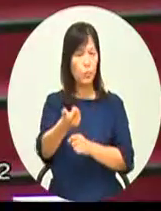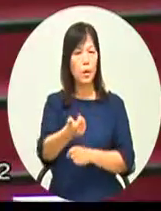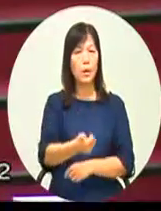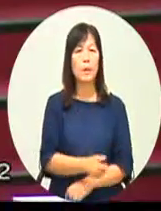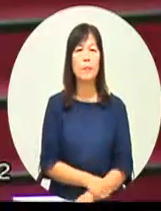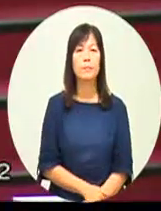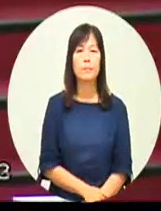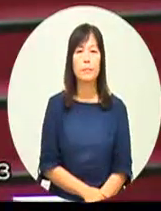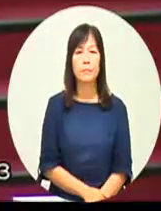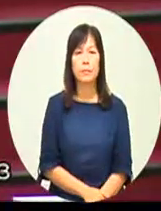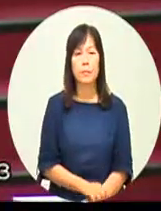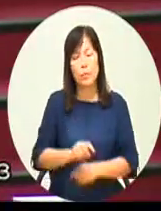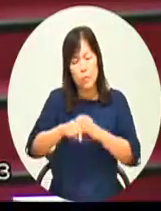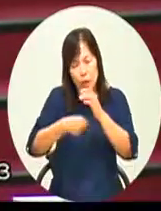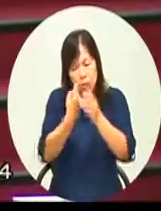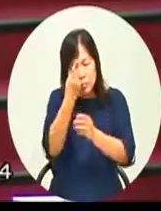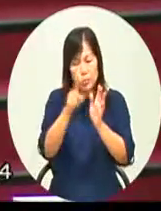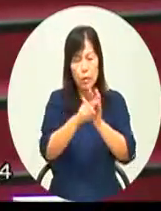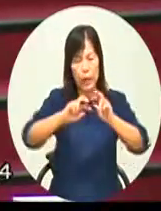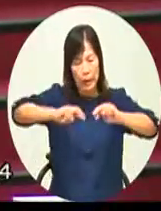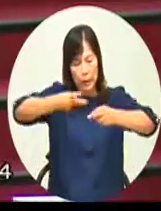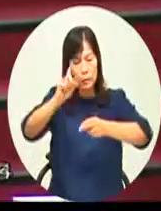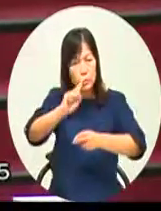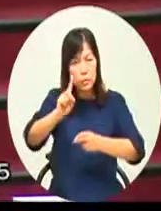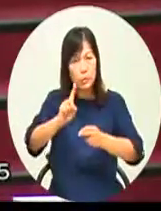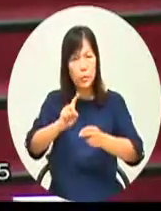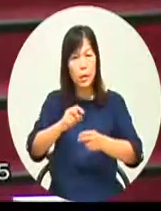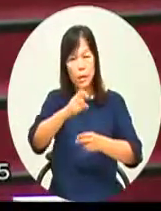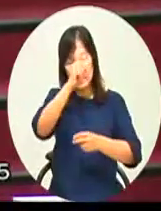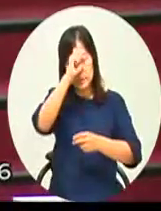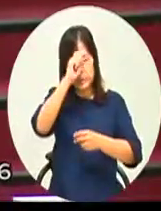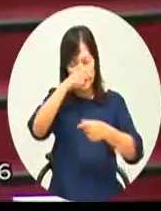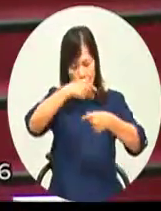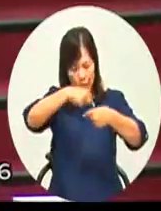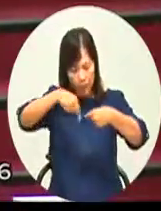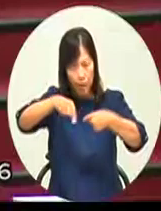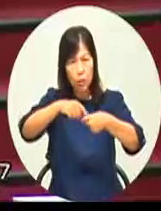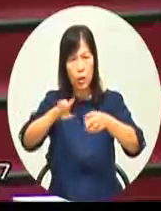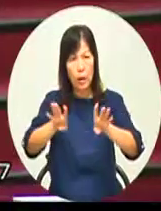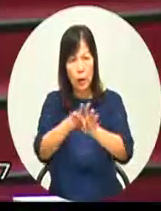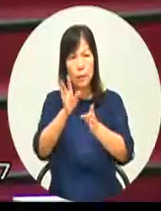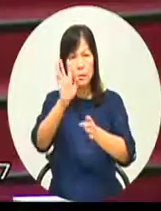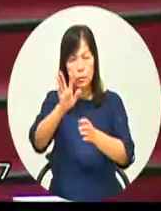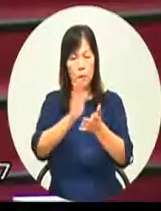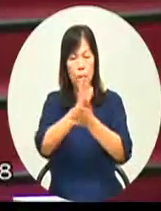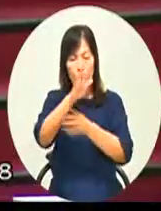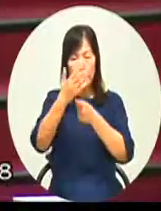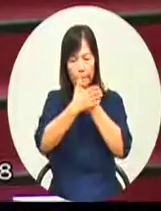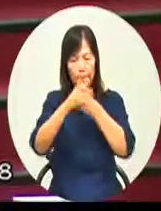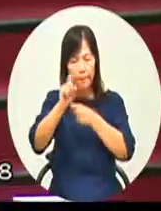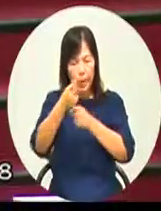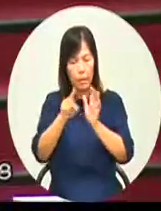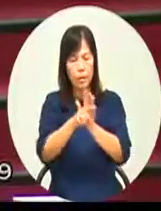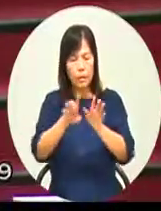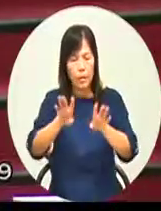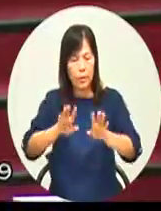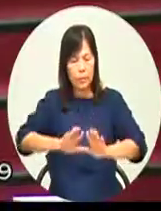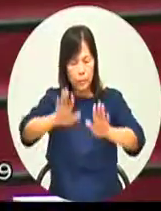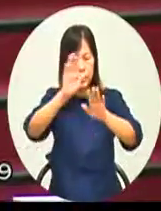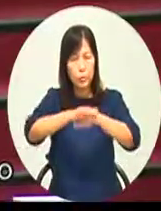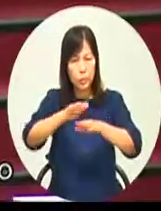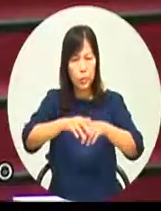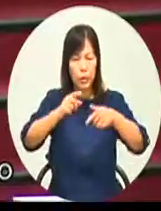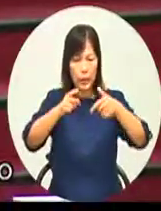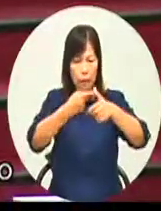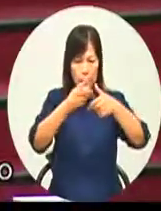一要改善的就是希望南横公路打通，那么宝来啊就有发展，甲线就有发